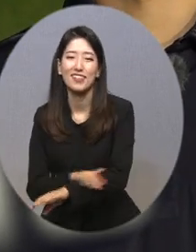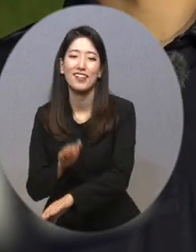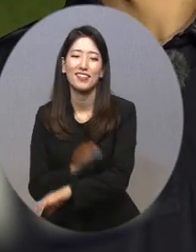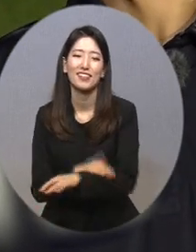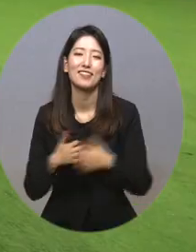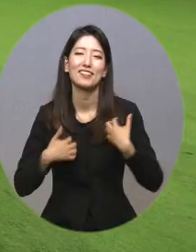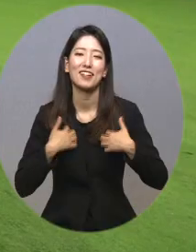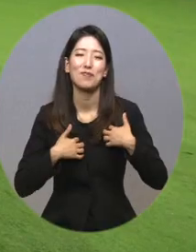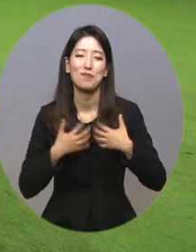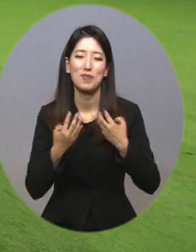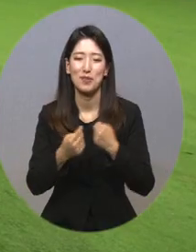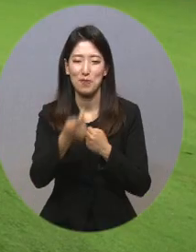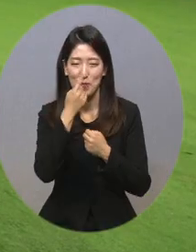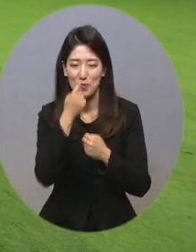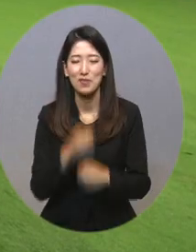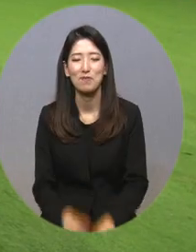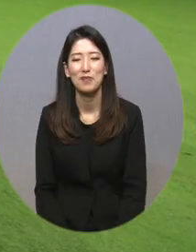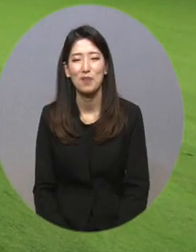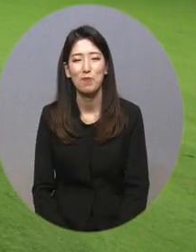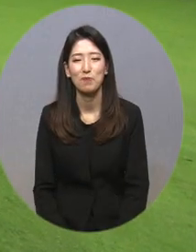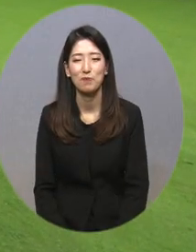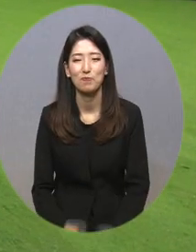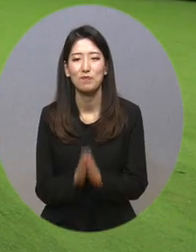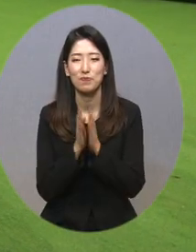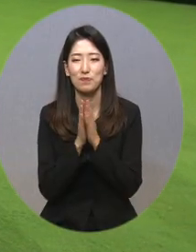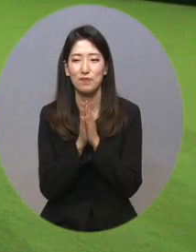잘 배워갑니다.